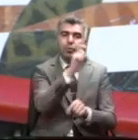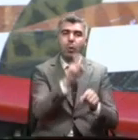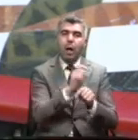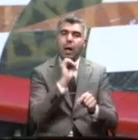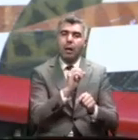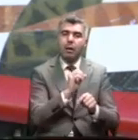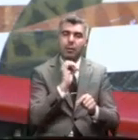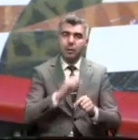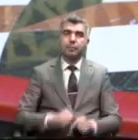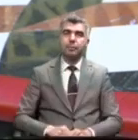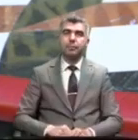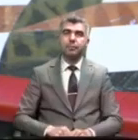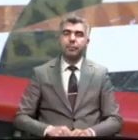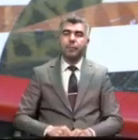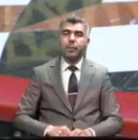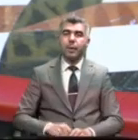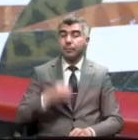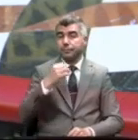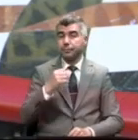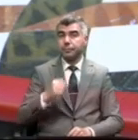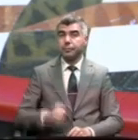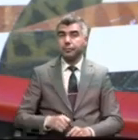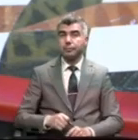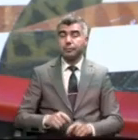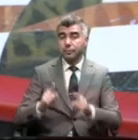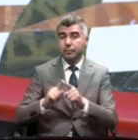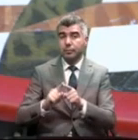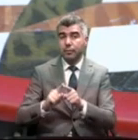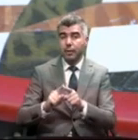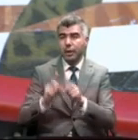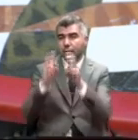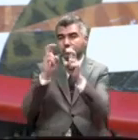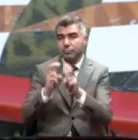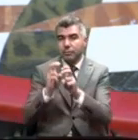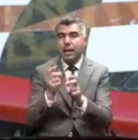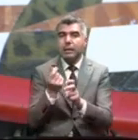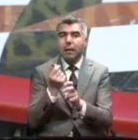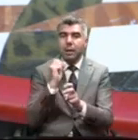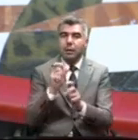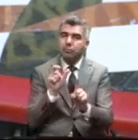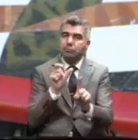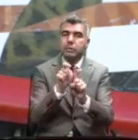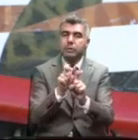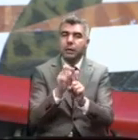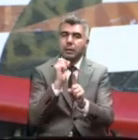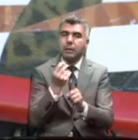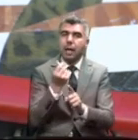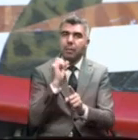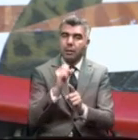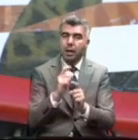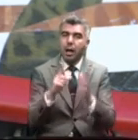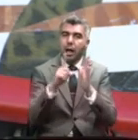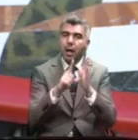اللي قبلنا بالنسبه وهذاك العمليات الانخفاضروها ان شاء الله راح نلقى قانون